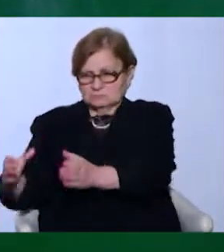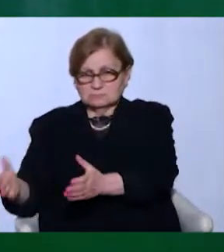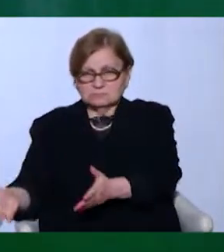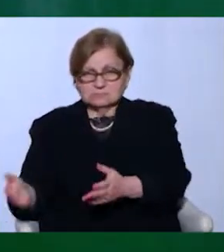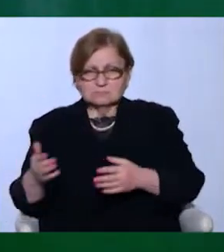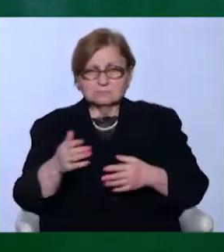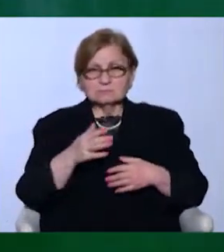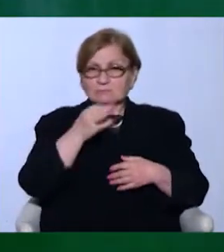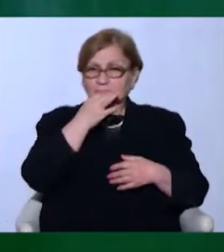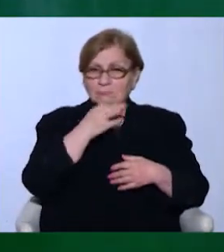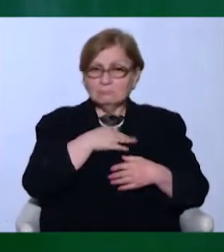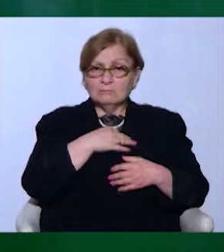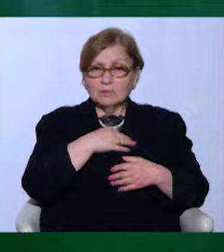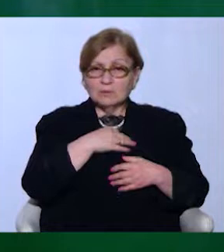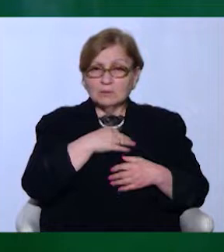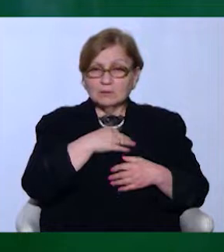ბრუზუმეუნებიან